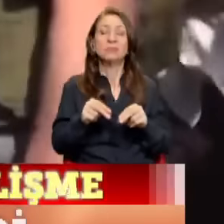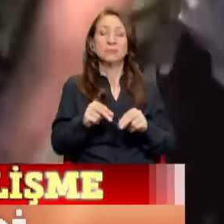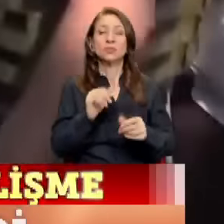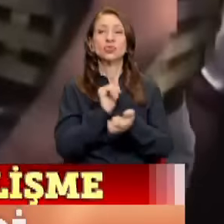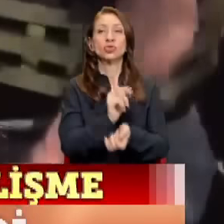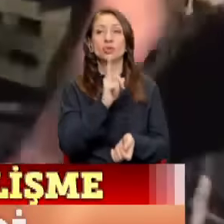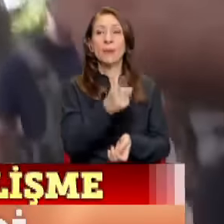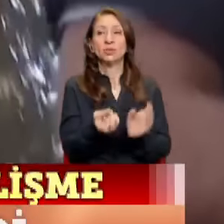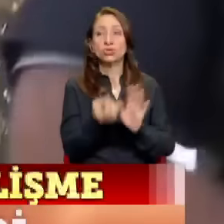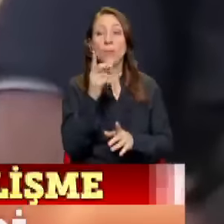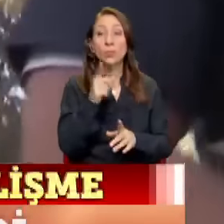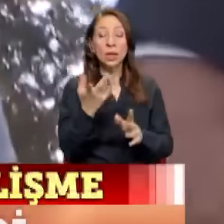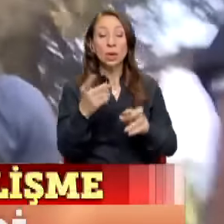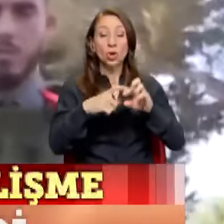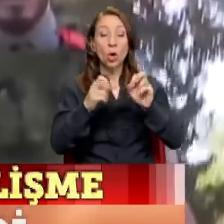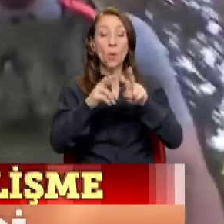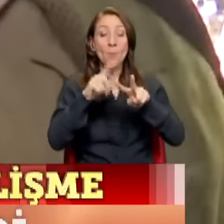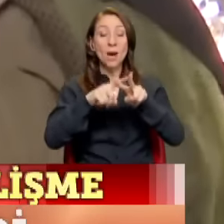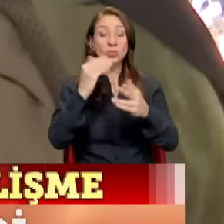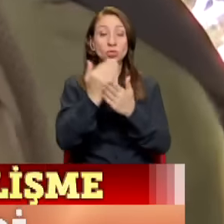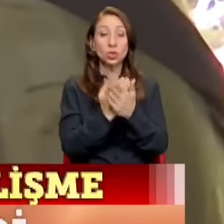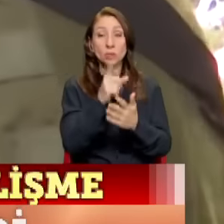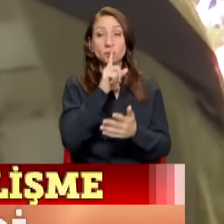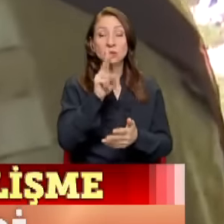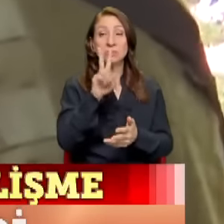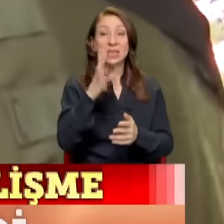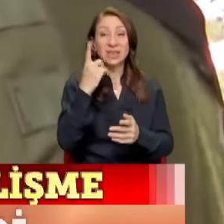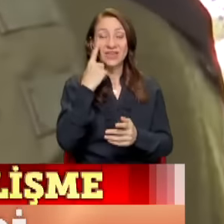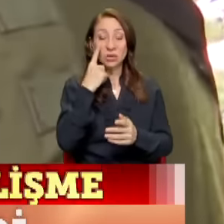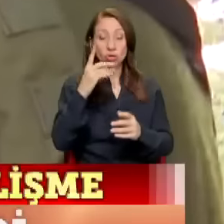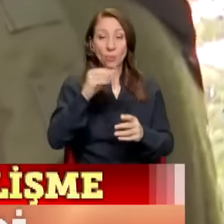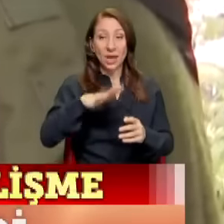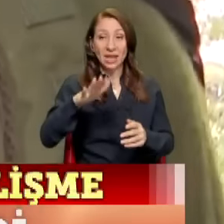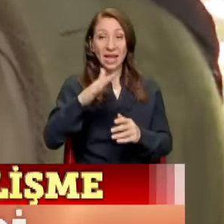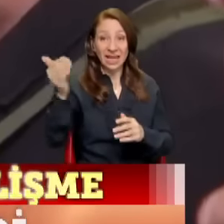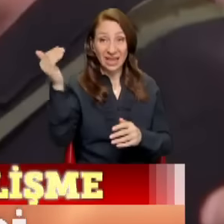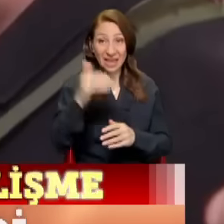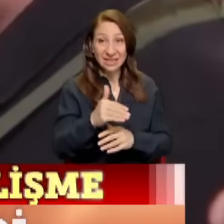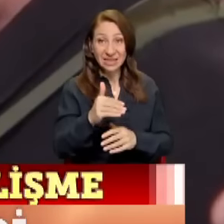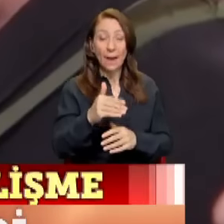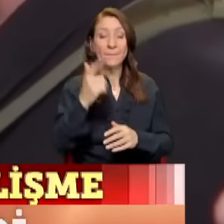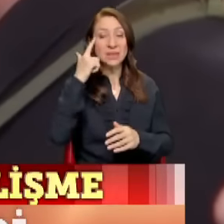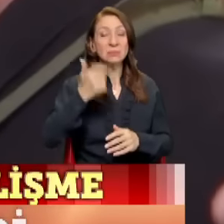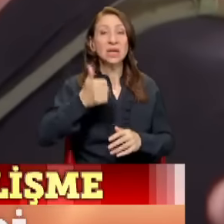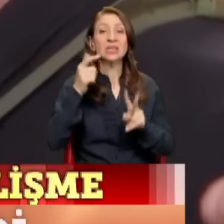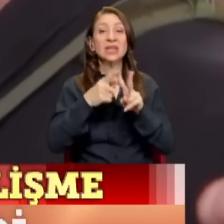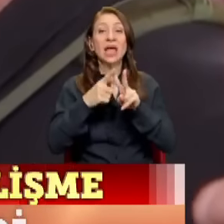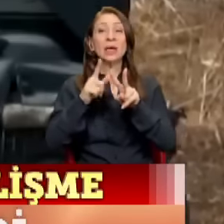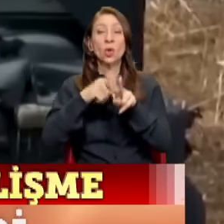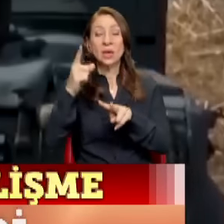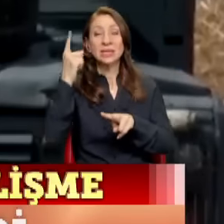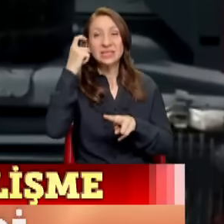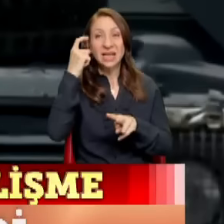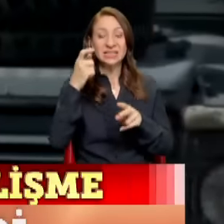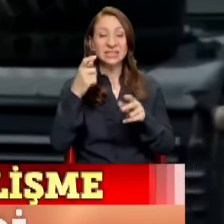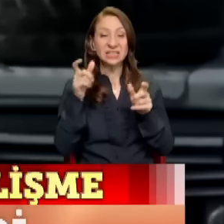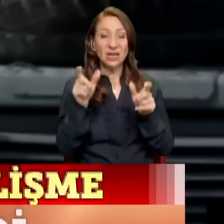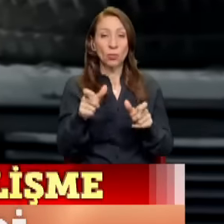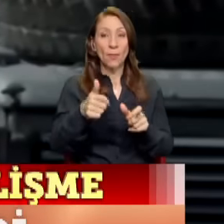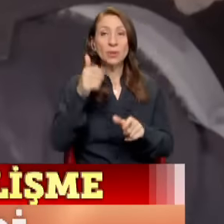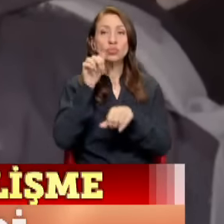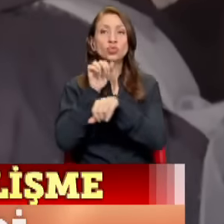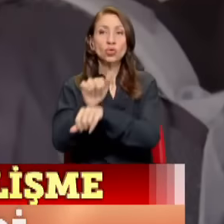emri çıkacak bu durumda Roma tüzüğüne imza atan 124 devlet topraklarına gelmesi halinde Başbakan Netanyahu ve İsrail savunma bakanını